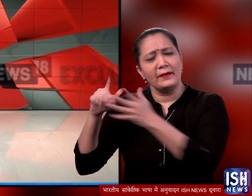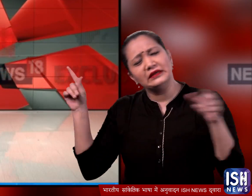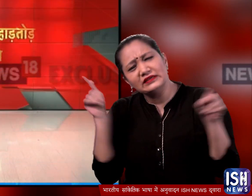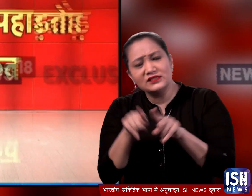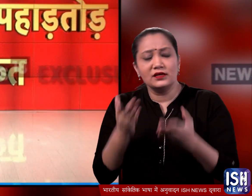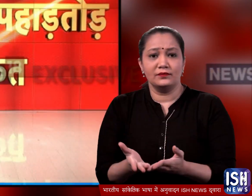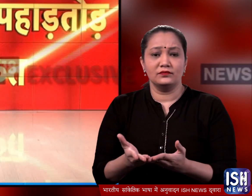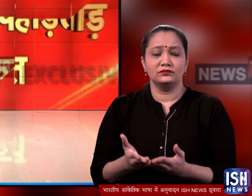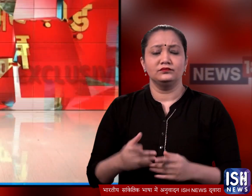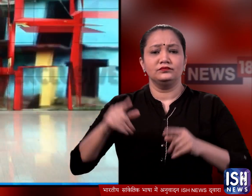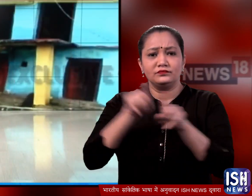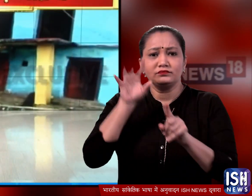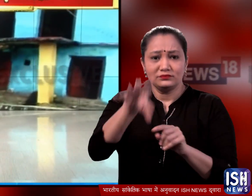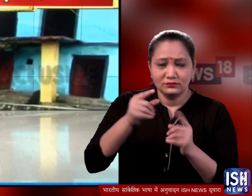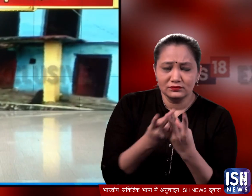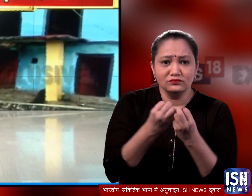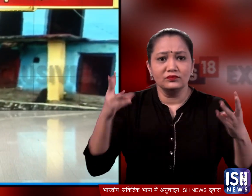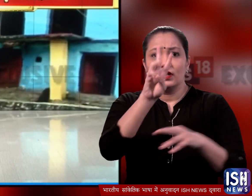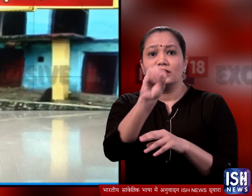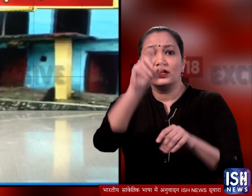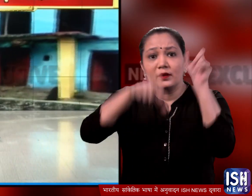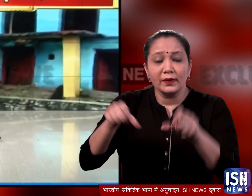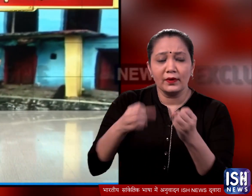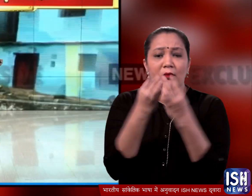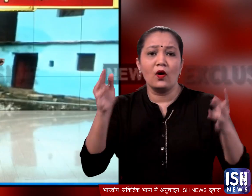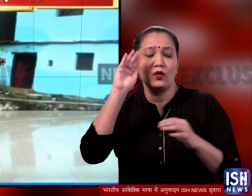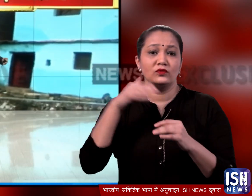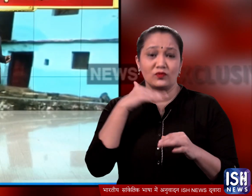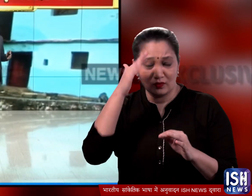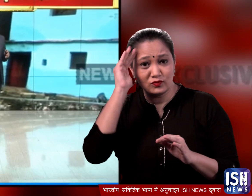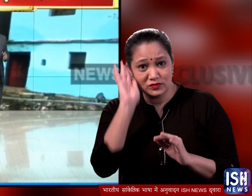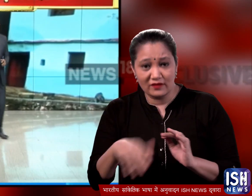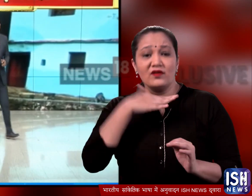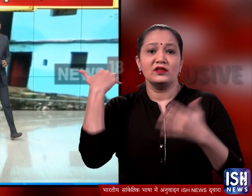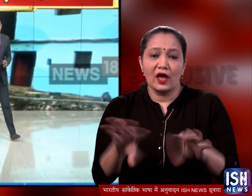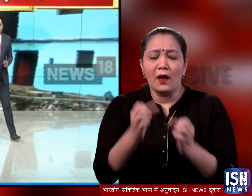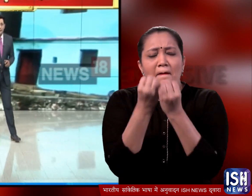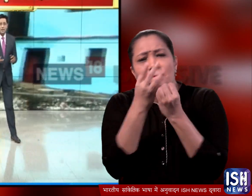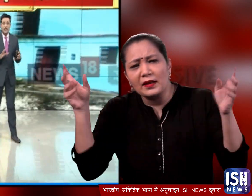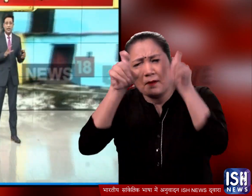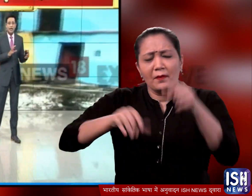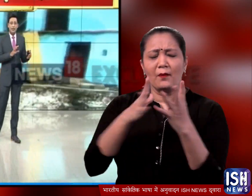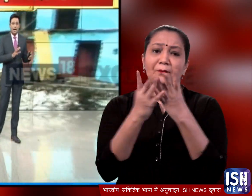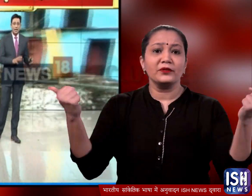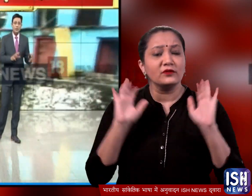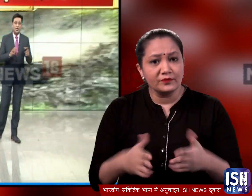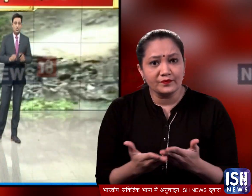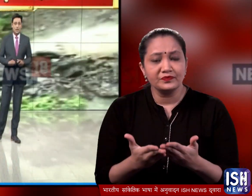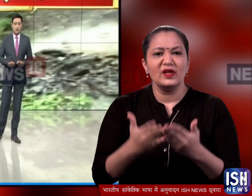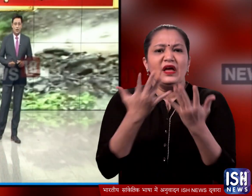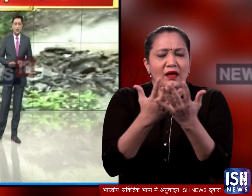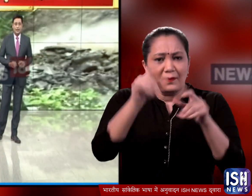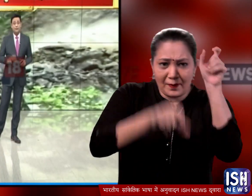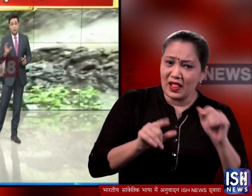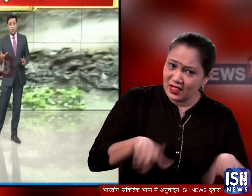हुआ। अब तक राज्य में 30 से ज्यादा लोगों की बाढ़ के कारण मौत की खबर है, जबकि कई लोग लापता हैं। वहीं जान के अलावा माल का भी बड़ा